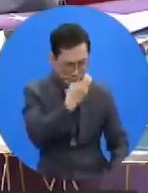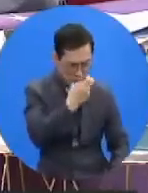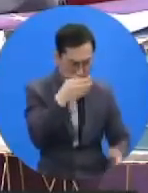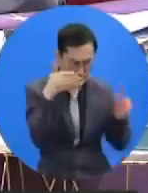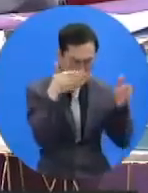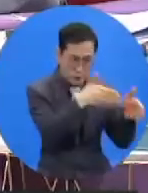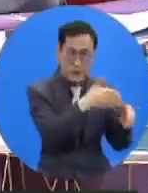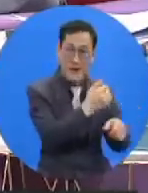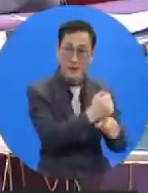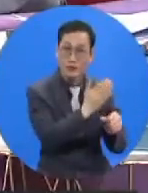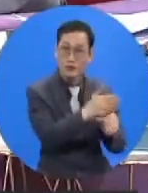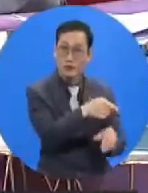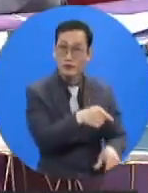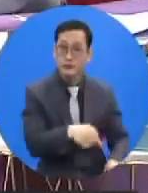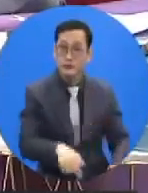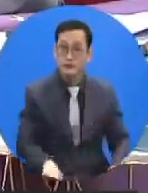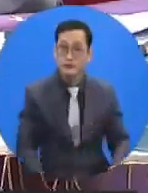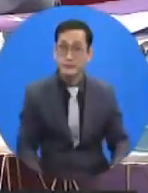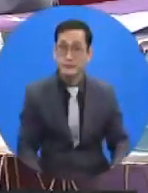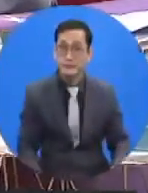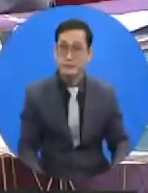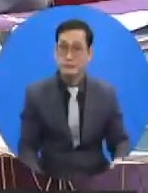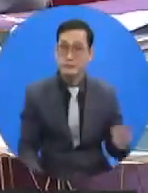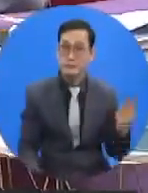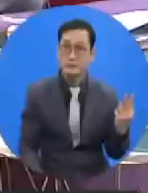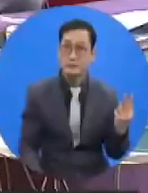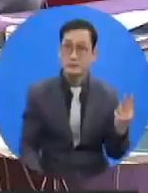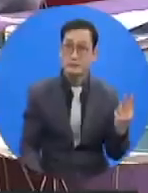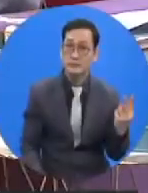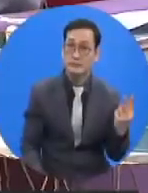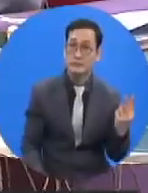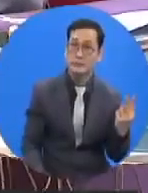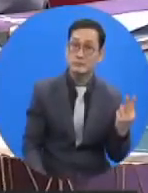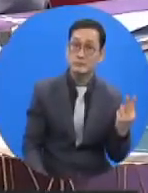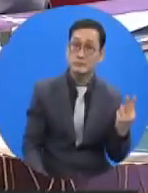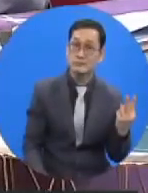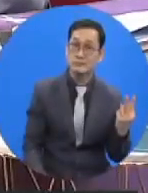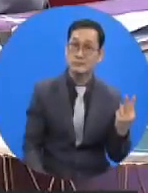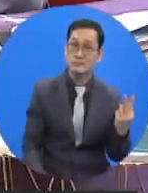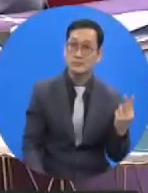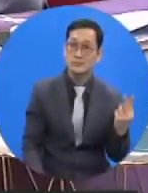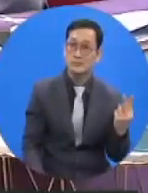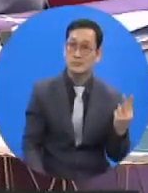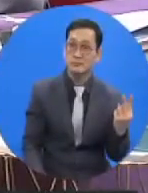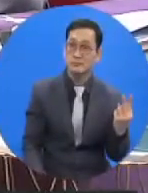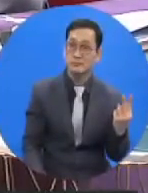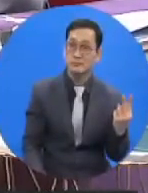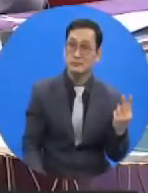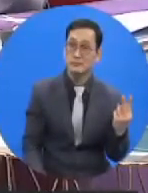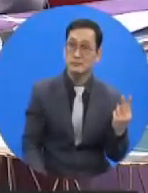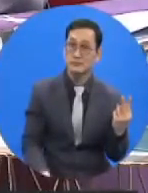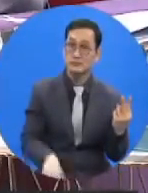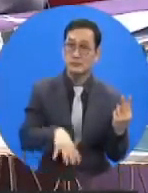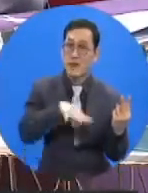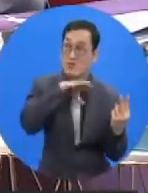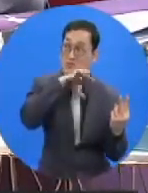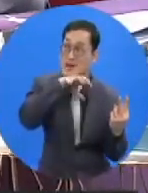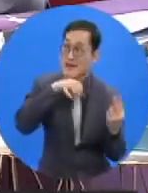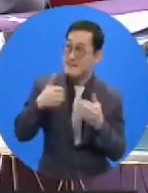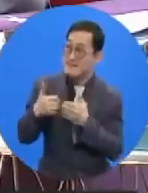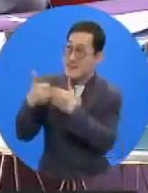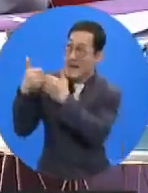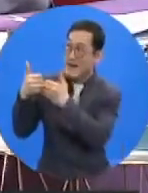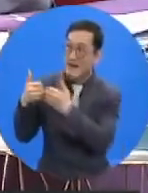대상, 피의자들이잖아요. 피의자들이 수사 주체를 문제 삼는 것이 혹시 본인들의 수사를 흔들기